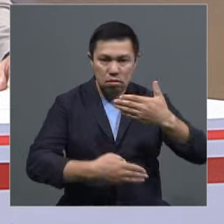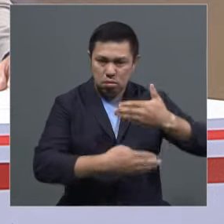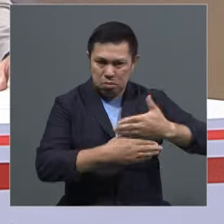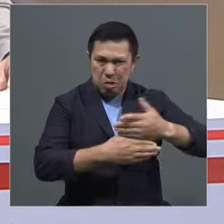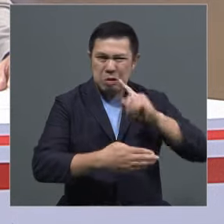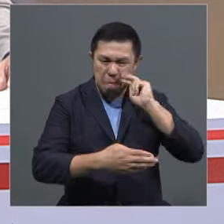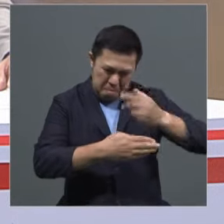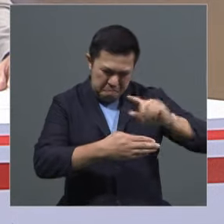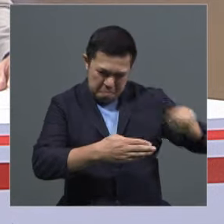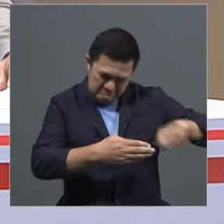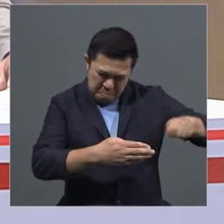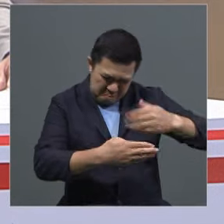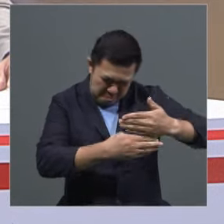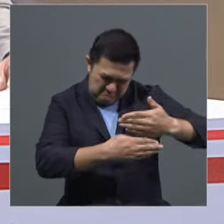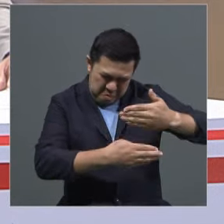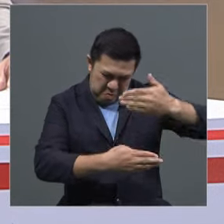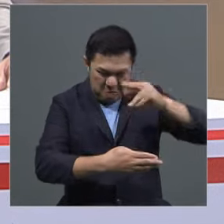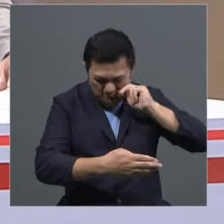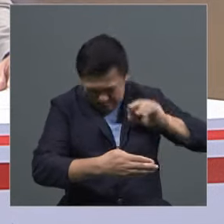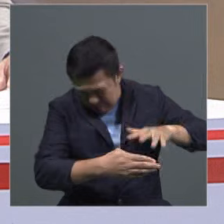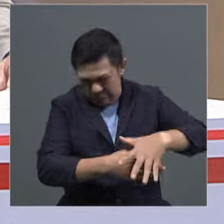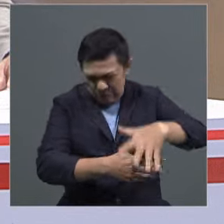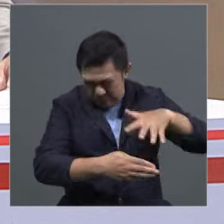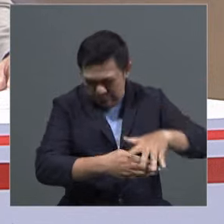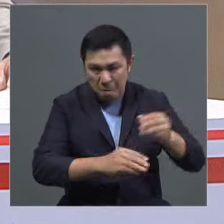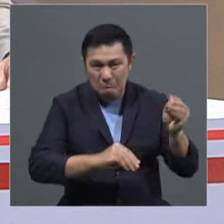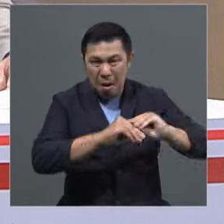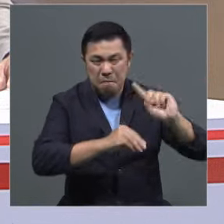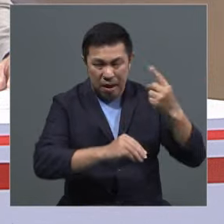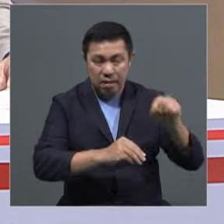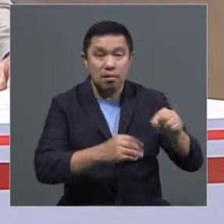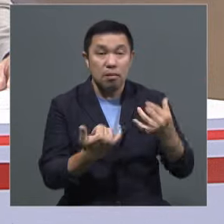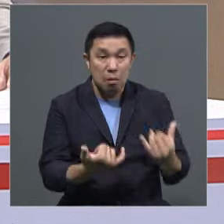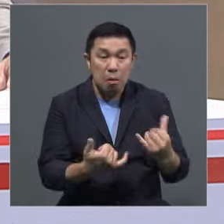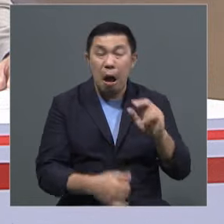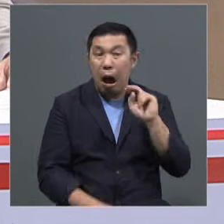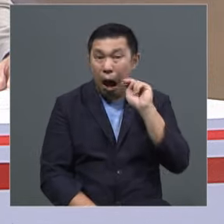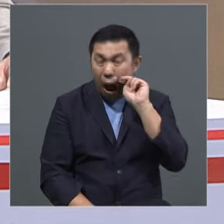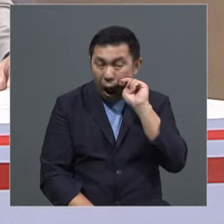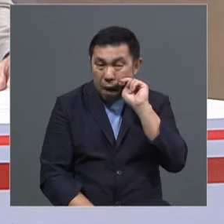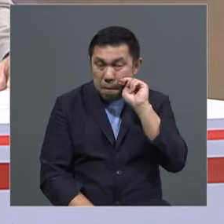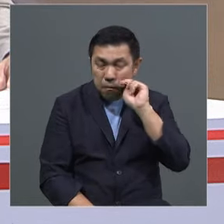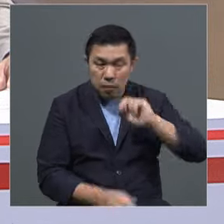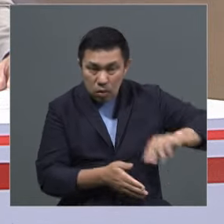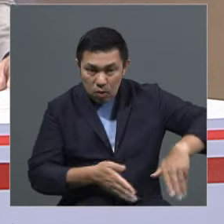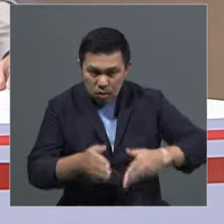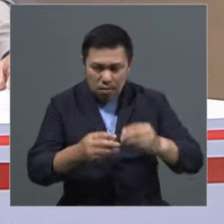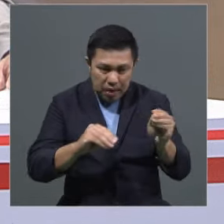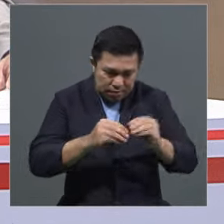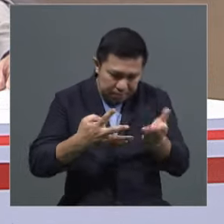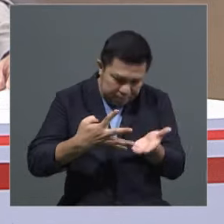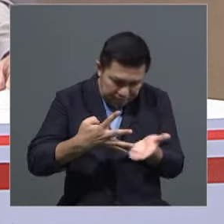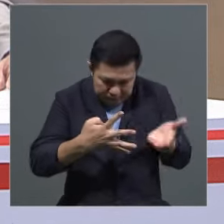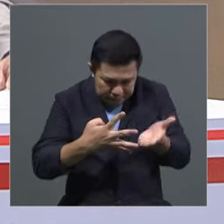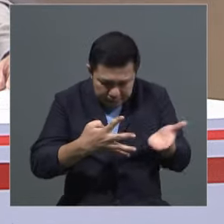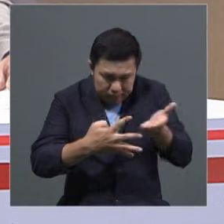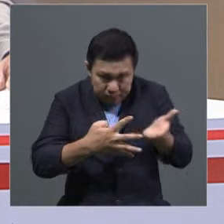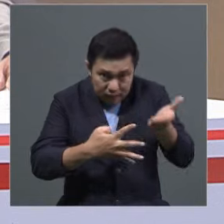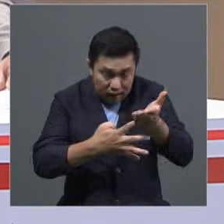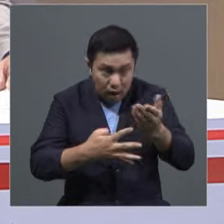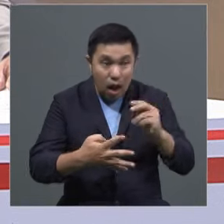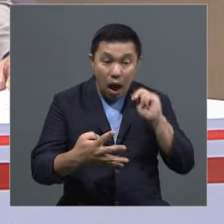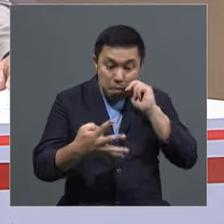การปรับเพิ่มการระบายน้ำแต่ว่าตั้งแต่ก่อนหน้านี้และทางกรมชลประทานบอกว่าจะเป็นการปรับเพิ่มแบบขั้นบันไดและทุกครั้งที่จะมีการ